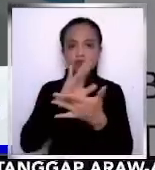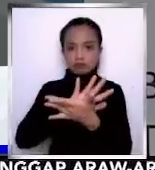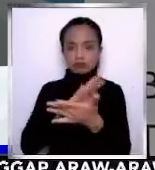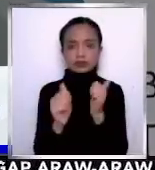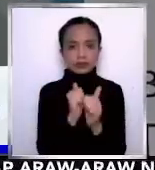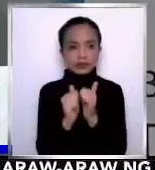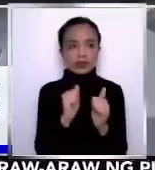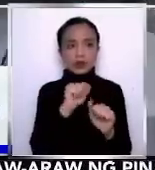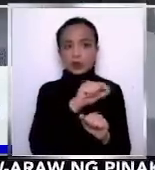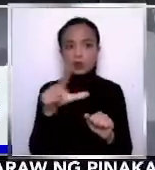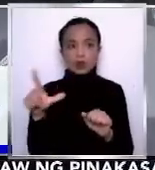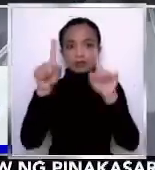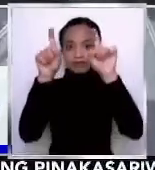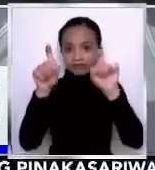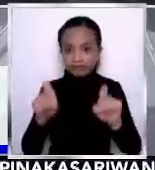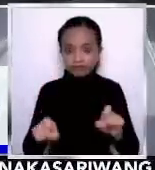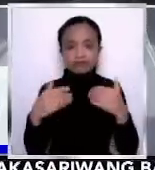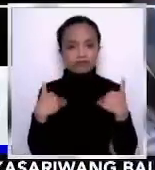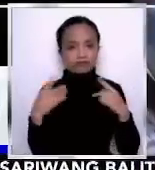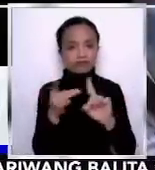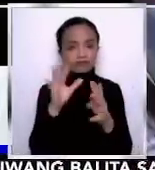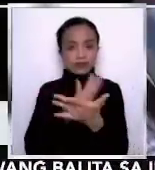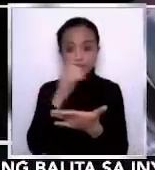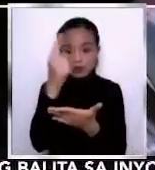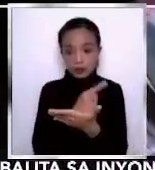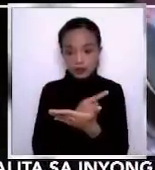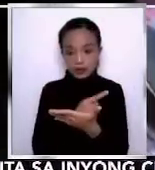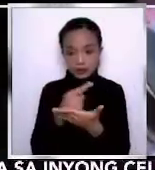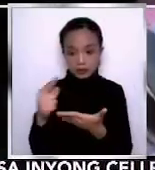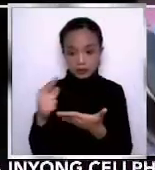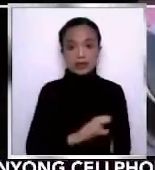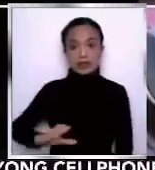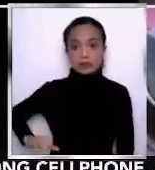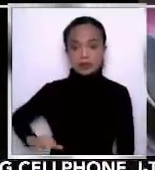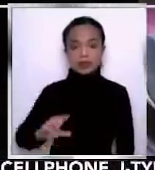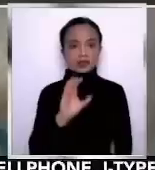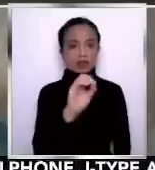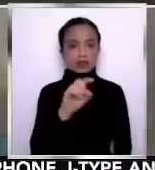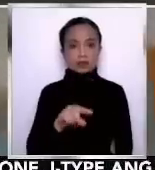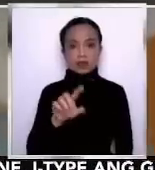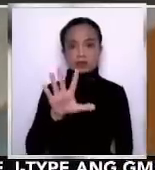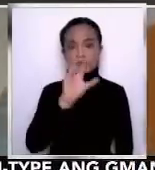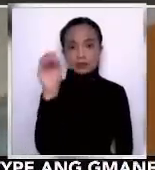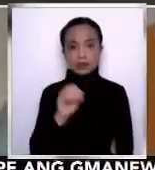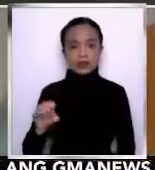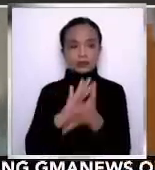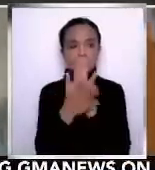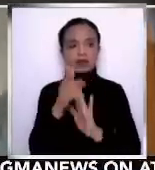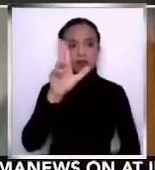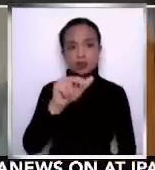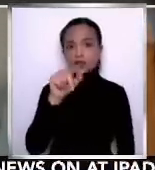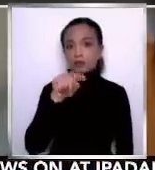lahat ng mga tinest. Sa loob lang ng isang linggo, ang Capiz mula 0.5 positivity rate umakyat sa 13.2%.